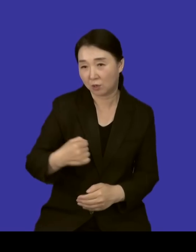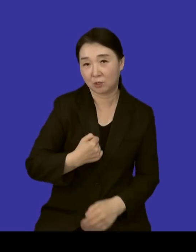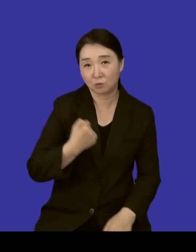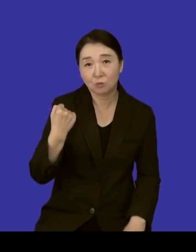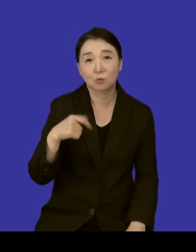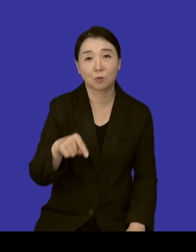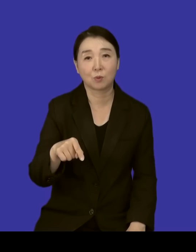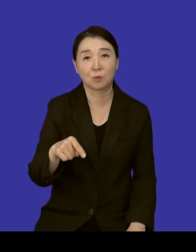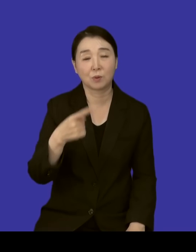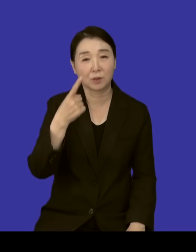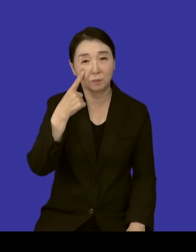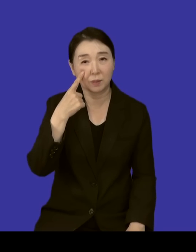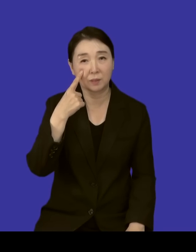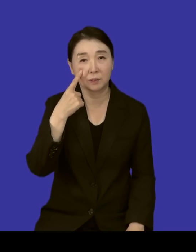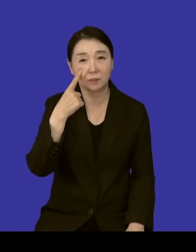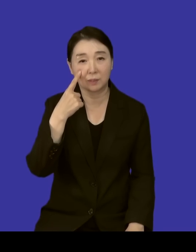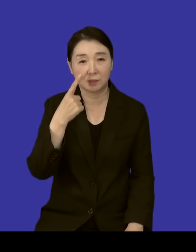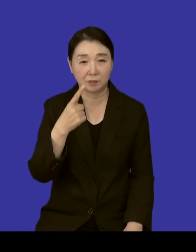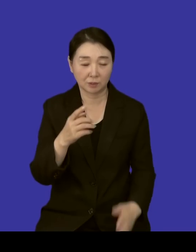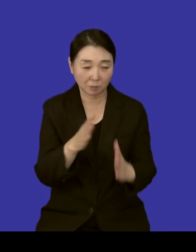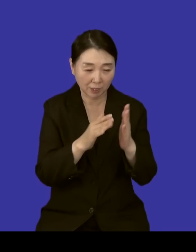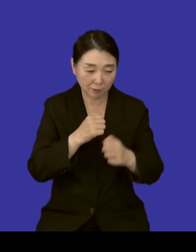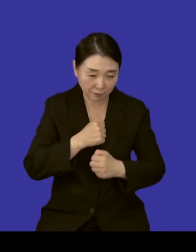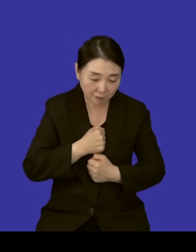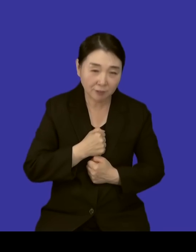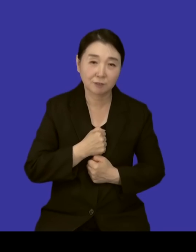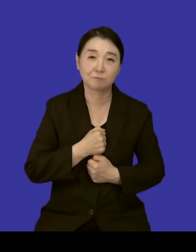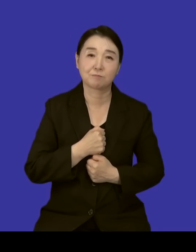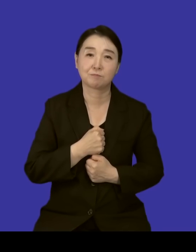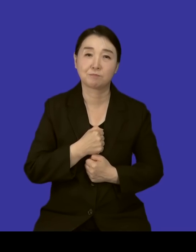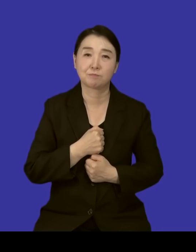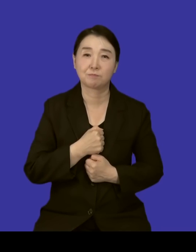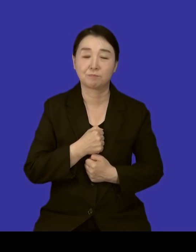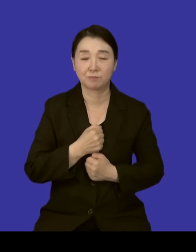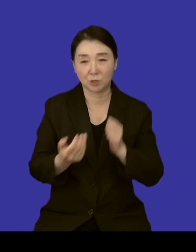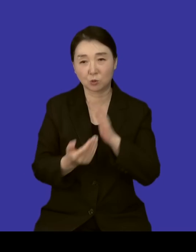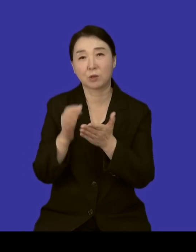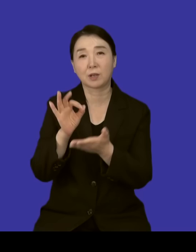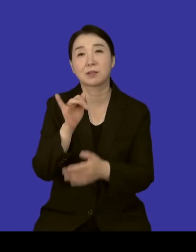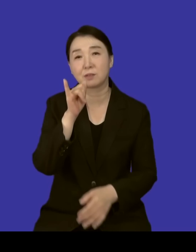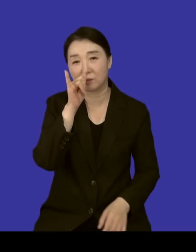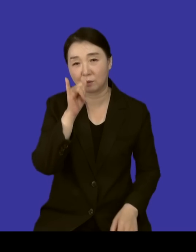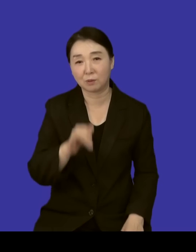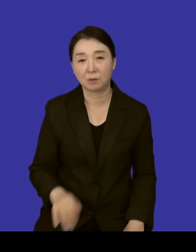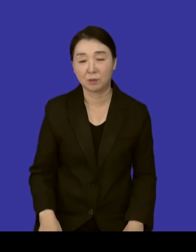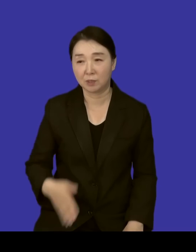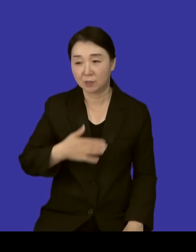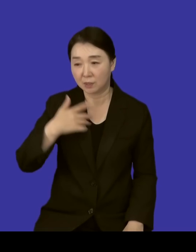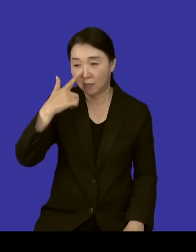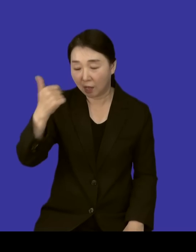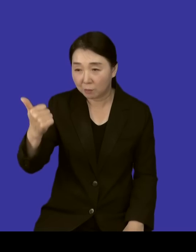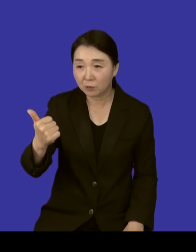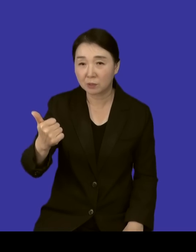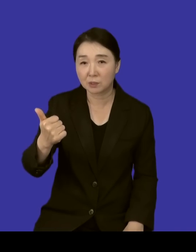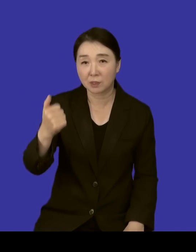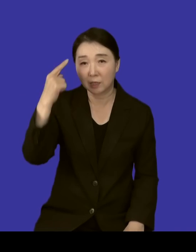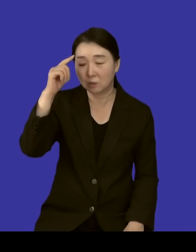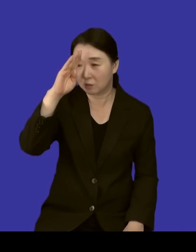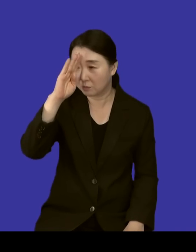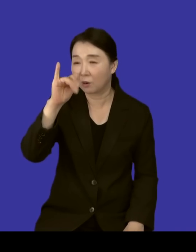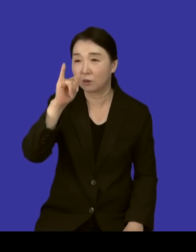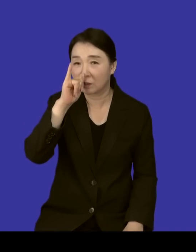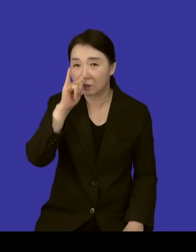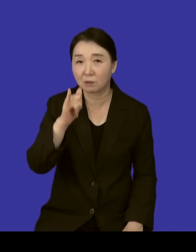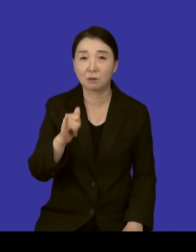네. 하면은 진짜 가정은 지킬 만한 최고의 가치고 그럼요. 내 아버지가 정신병이 걸리고